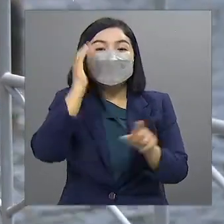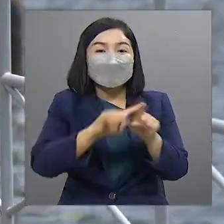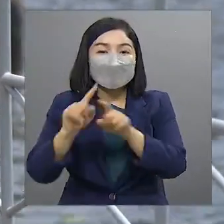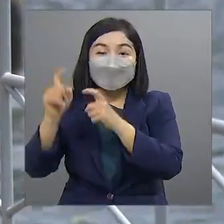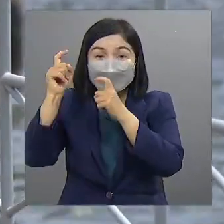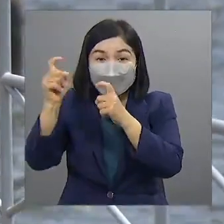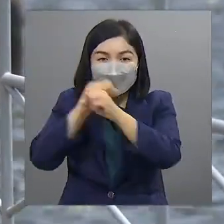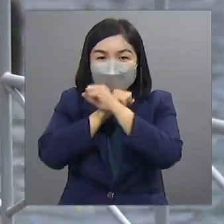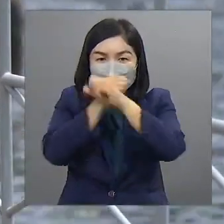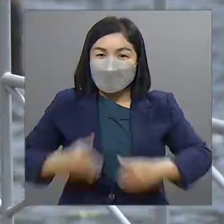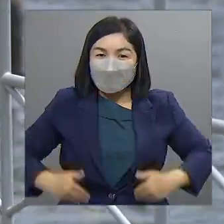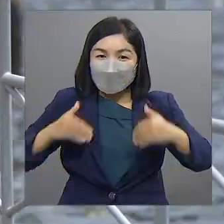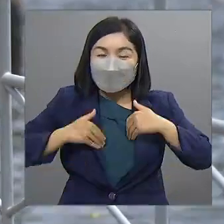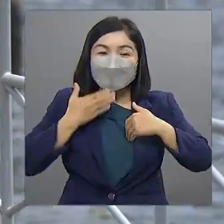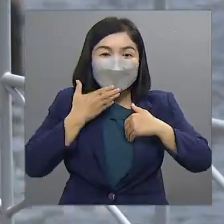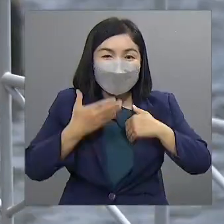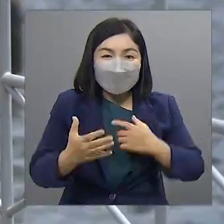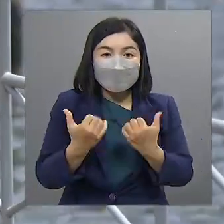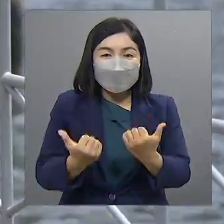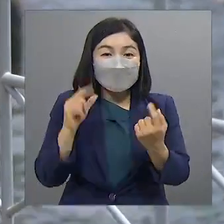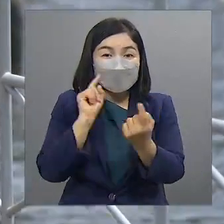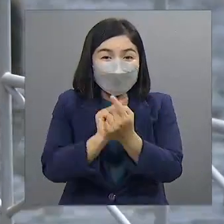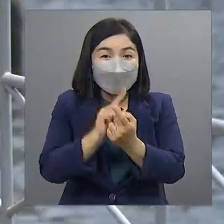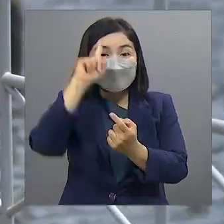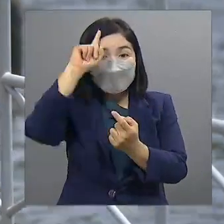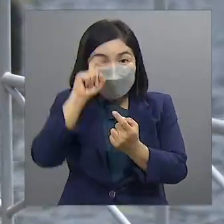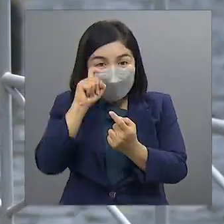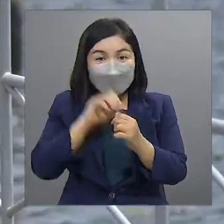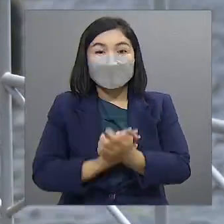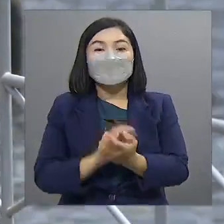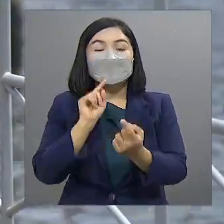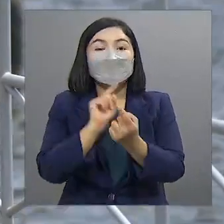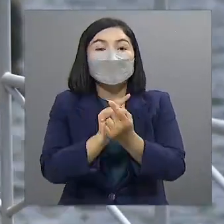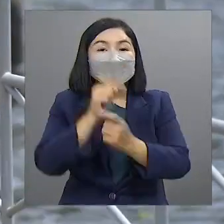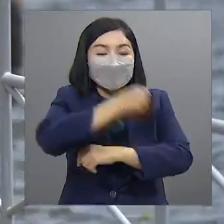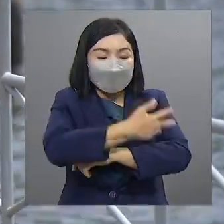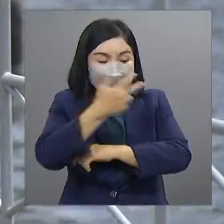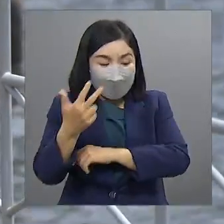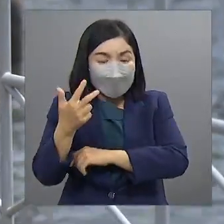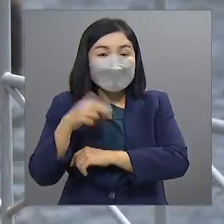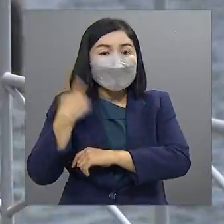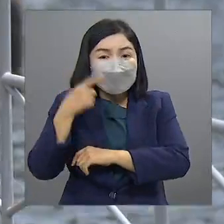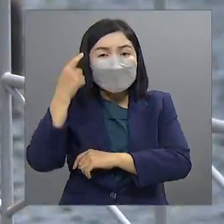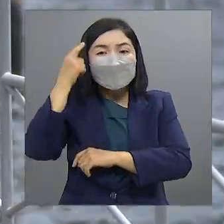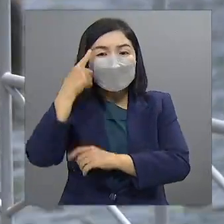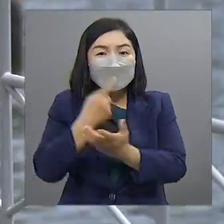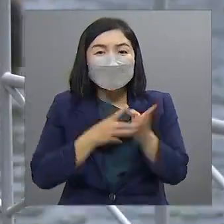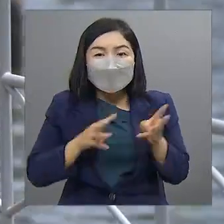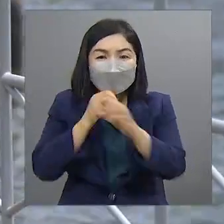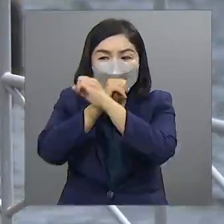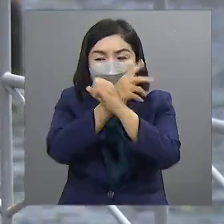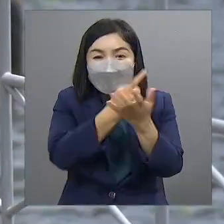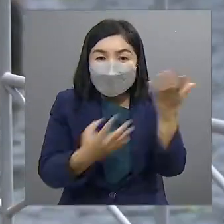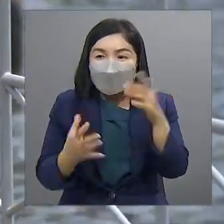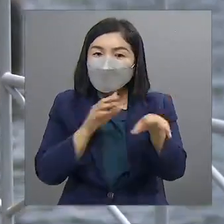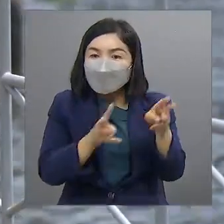สาร์ 11:00 นทางไทย PBS และหากคุณผู้ชมนะคะมีข้อมูลของการเตือนภัยและการป้องกันภัยทุกรูปแบบสามารถที่จะแ